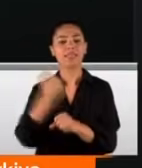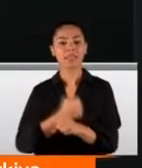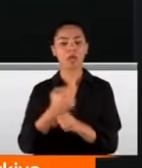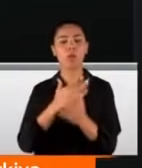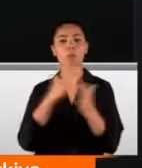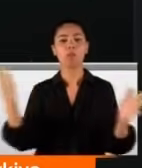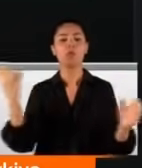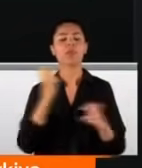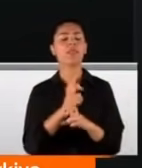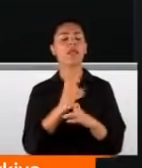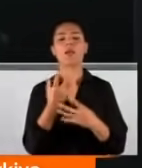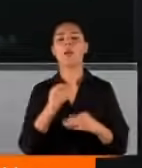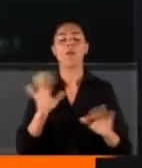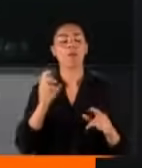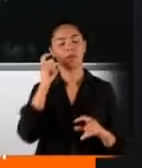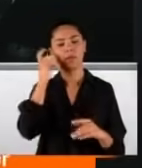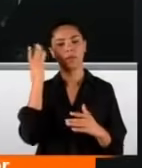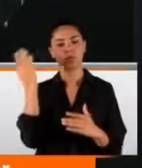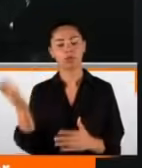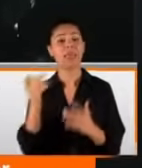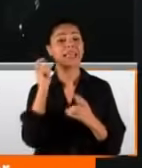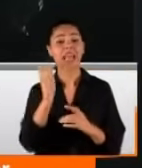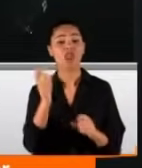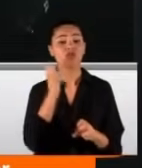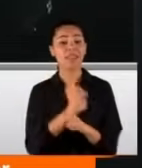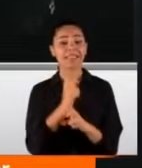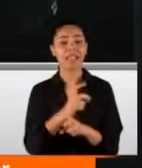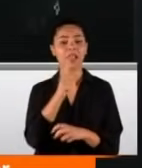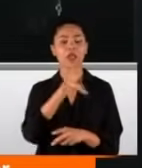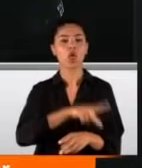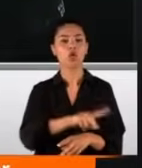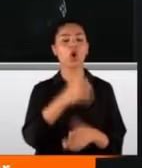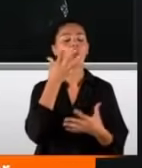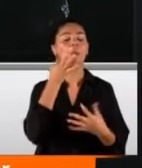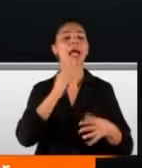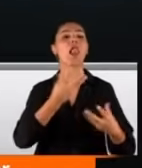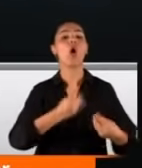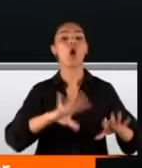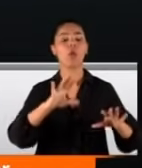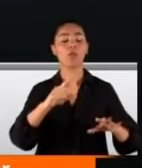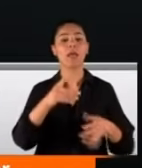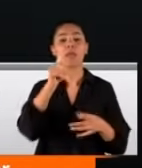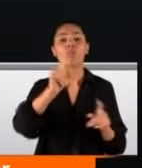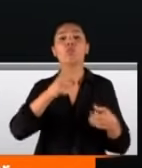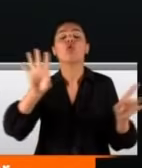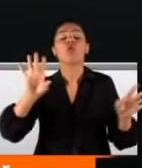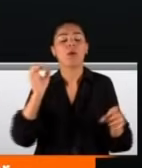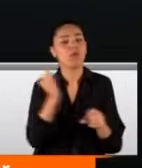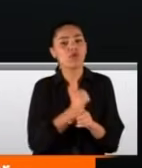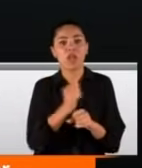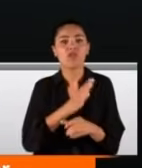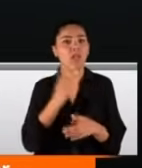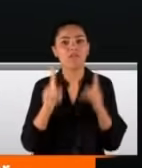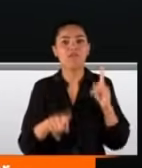da büyük bir tehdit yaratmadığı görüşünde. Asıl tehlike yörüngesi ya da rotası bilinmeyen yani henüz keşfedilmemiş gök